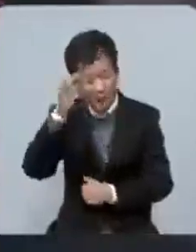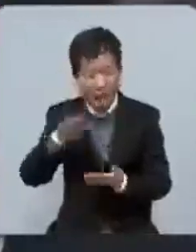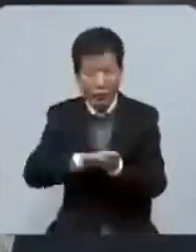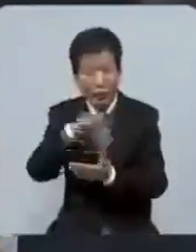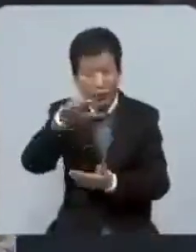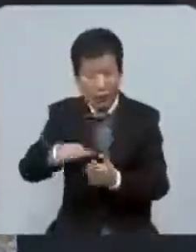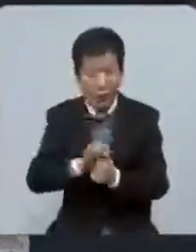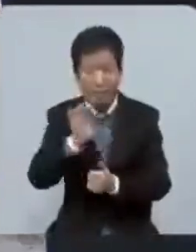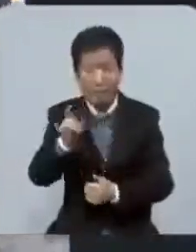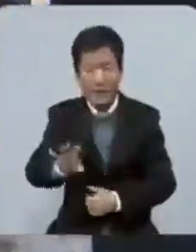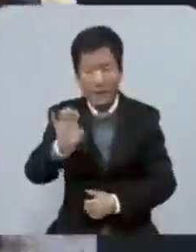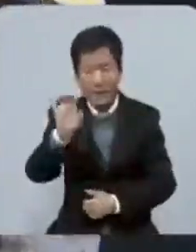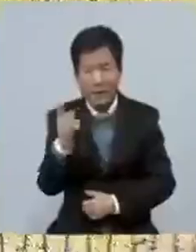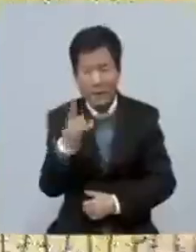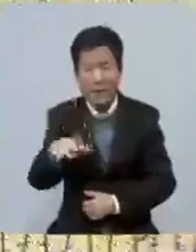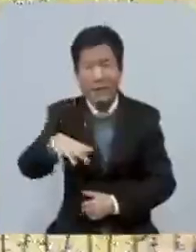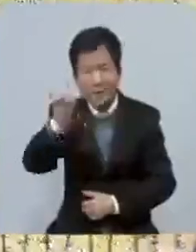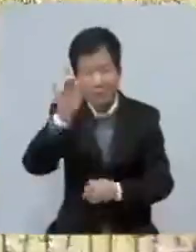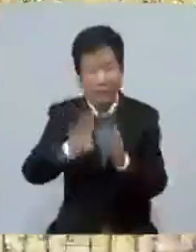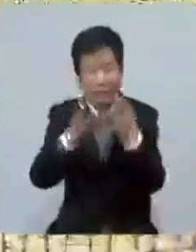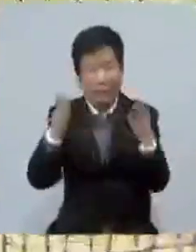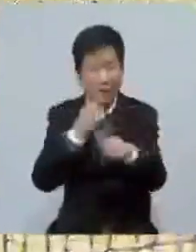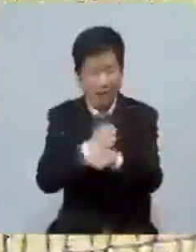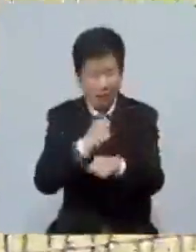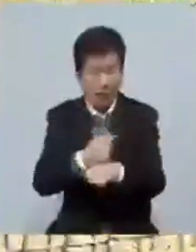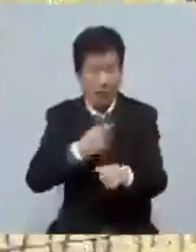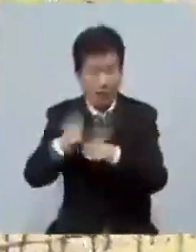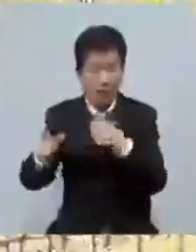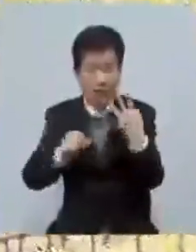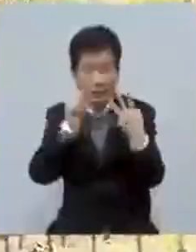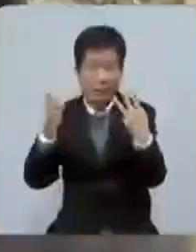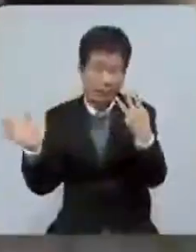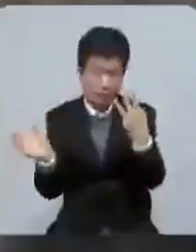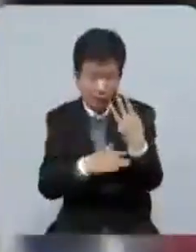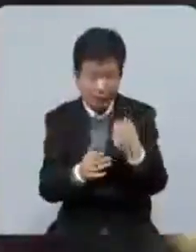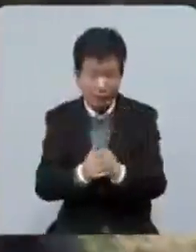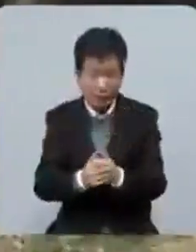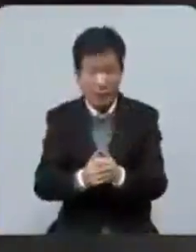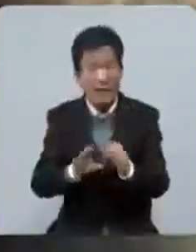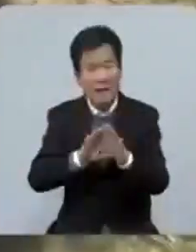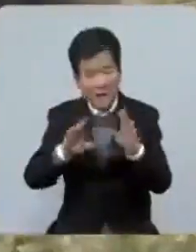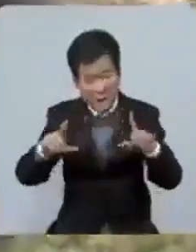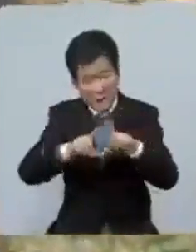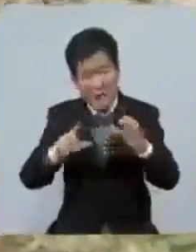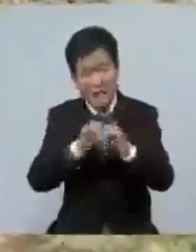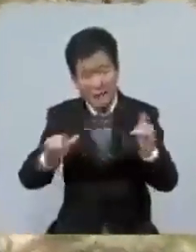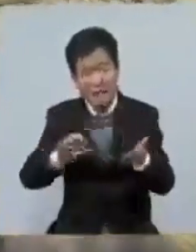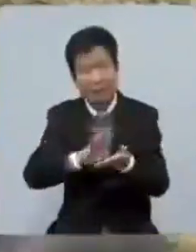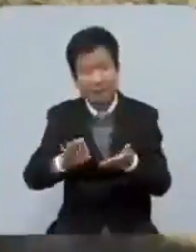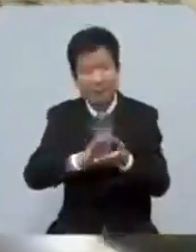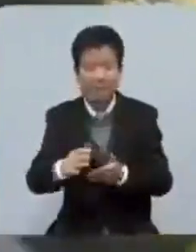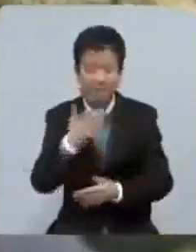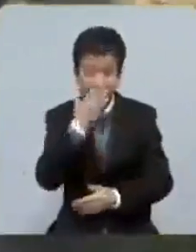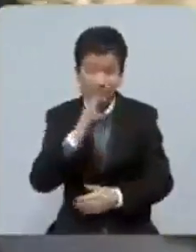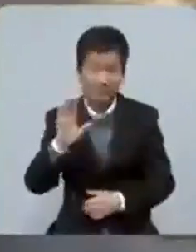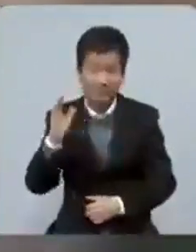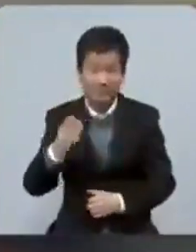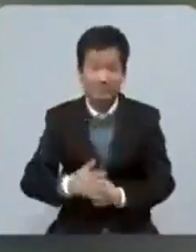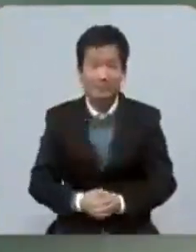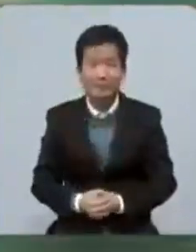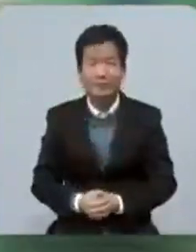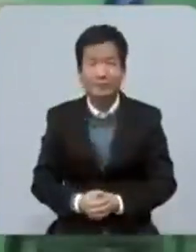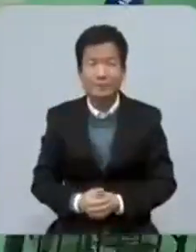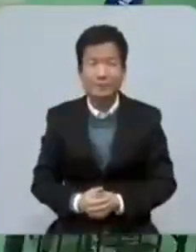놀이터는 펫포레 이용자에게 우선 개방하고 내년 3월부터 일반 고객도 이용하도록 할 계획입니다.